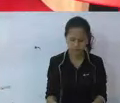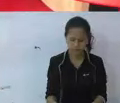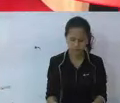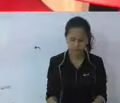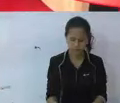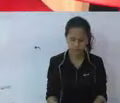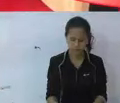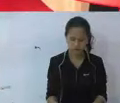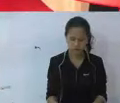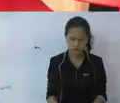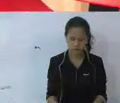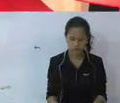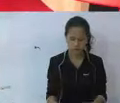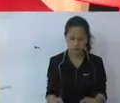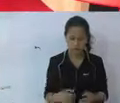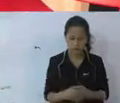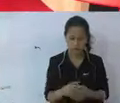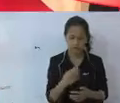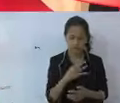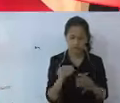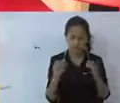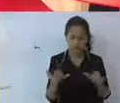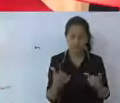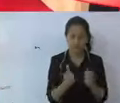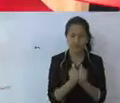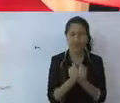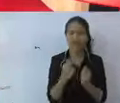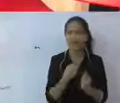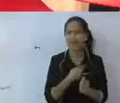Yan. And sumobra.